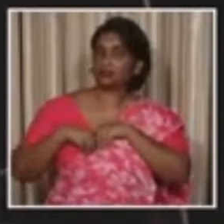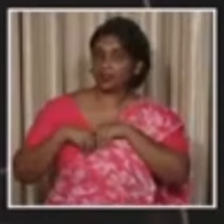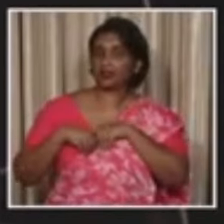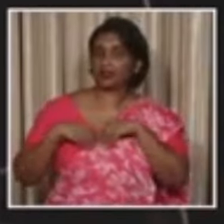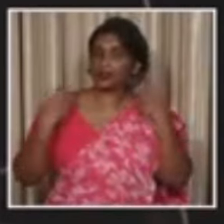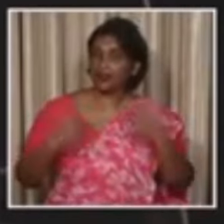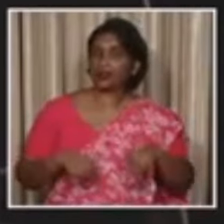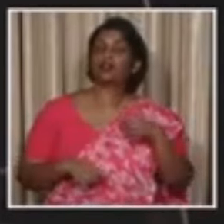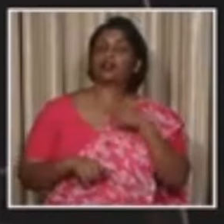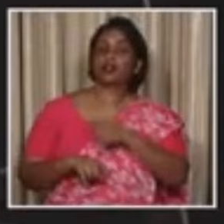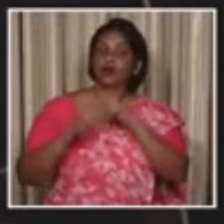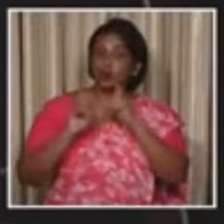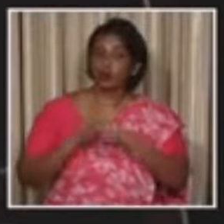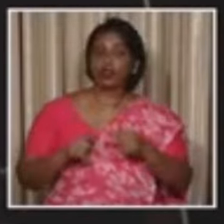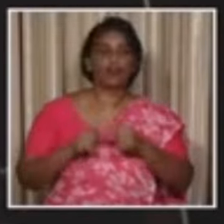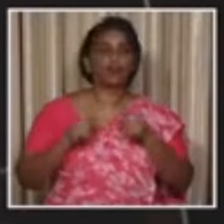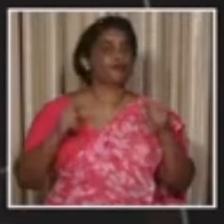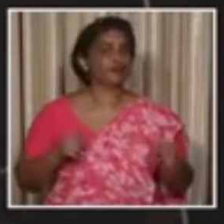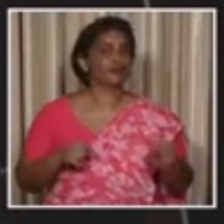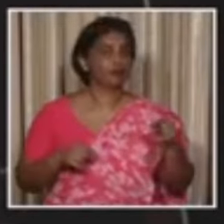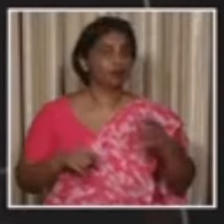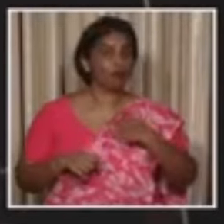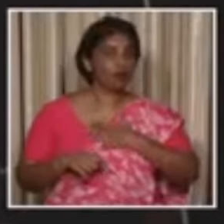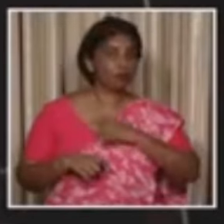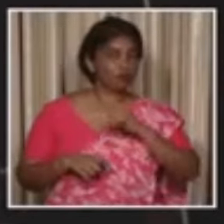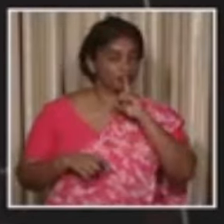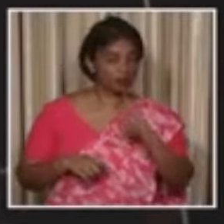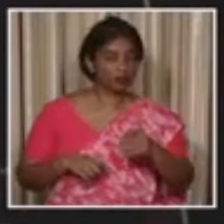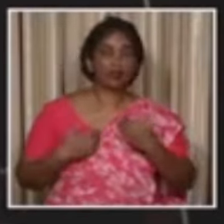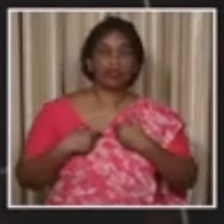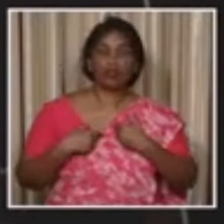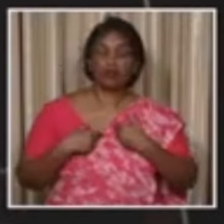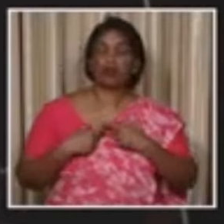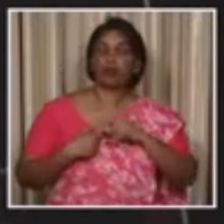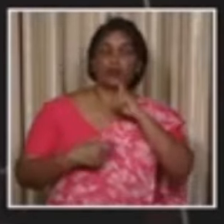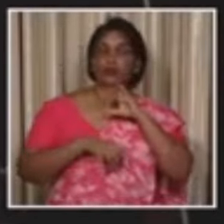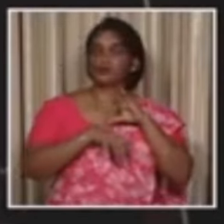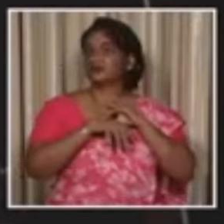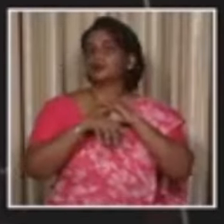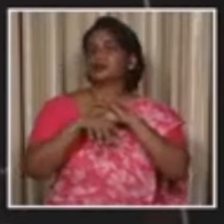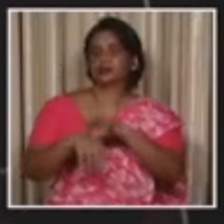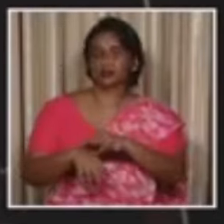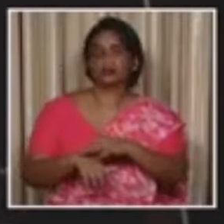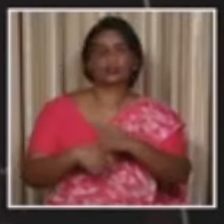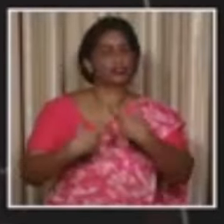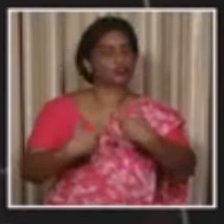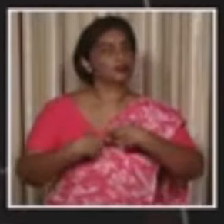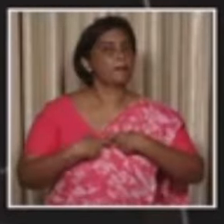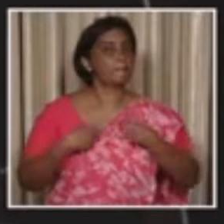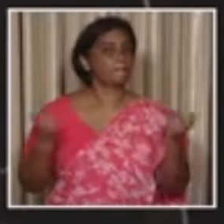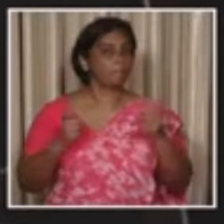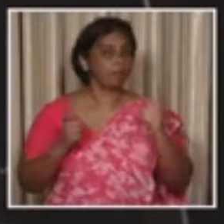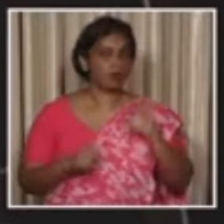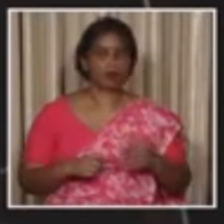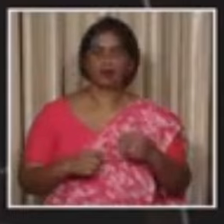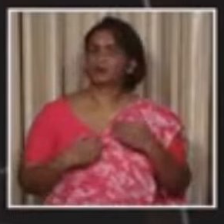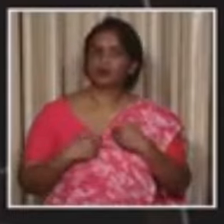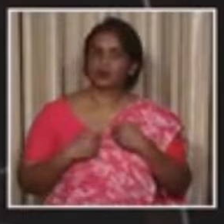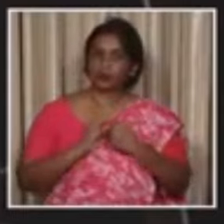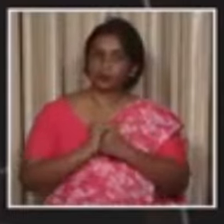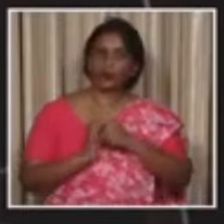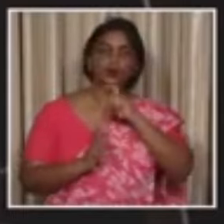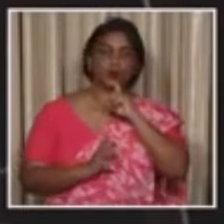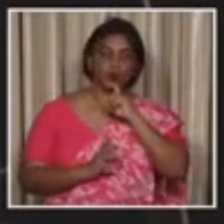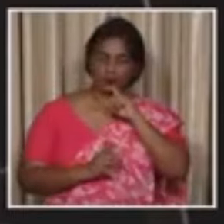පස්සේ ඒ වෙනුවෙන් විපක්ෂයේ හඬක් නැගෙන අපිව අධිකරණයට ගිහිල්ලා කටවහලා බය කරන්න උත්සාහ කරනවා. අපි ගරු